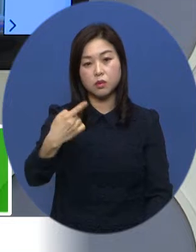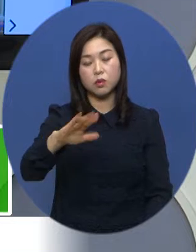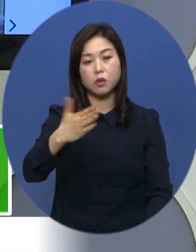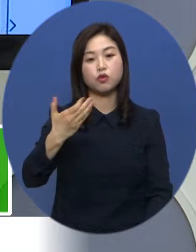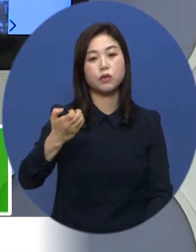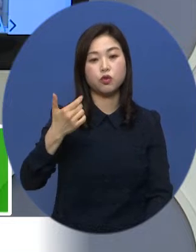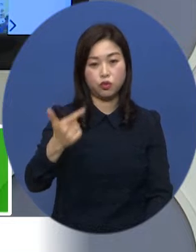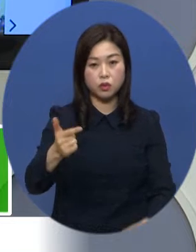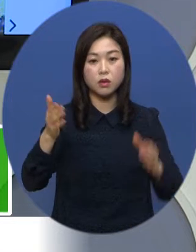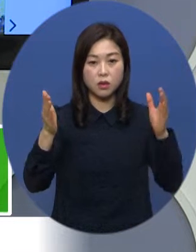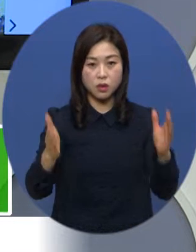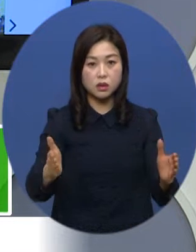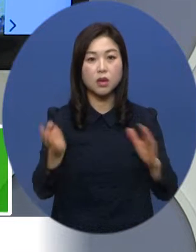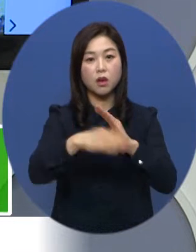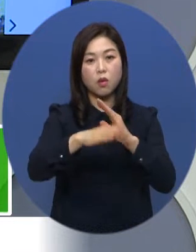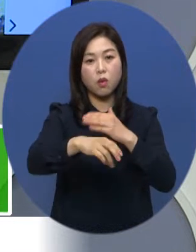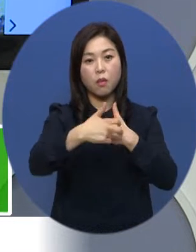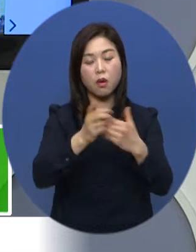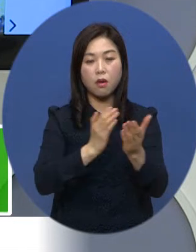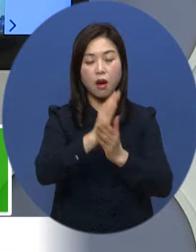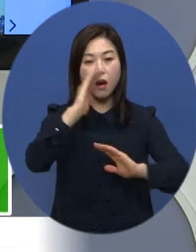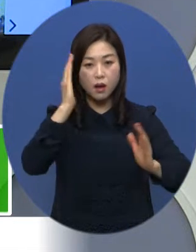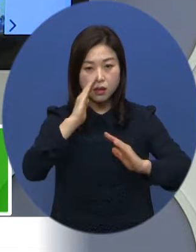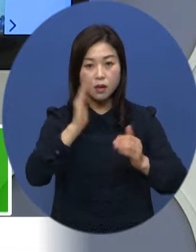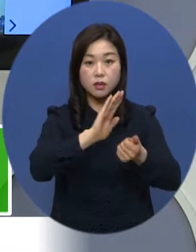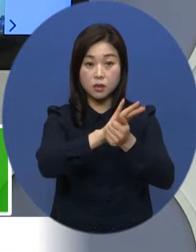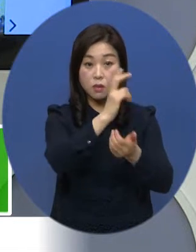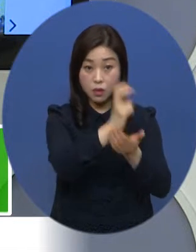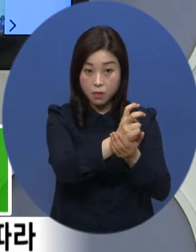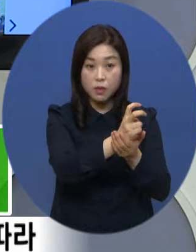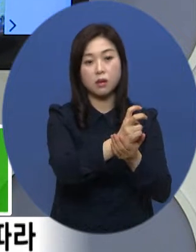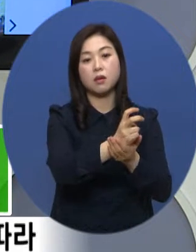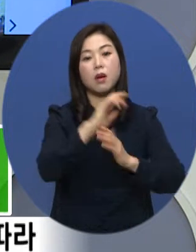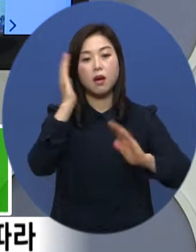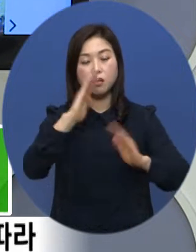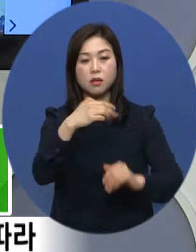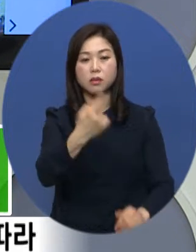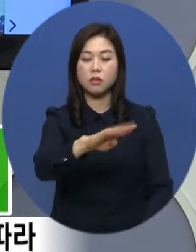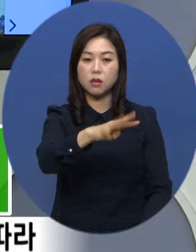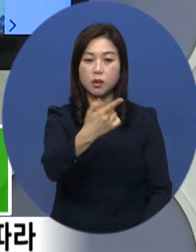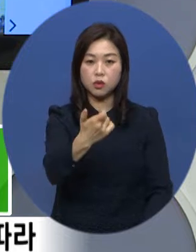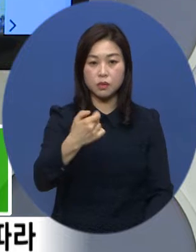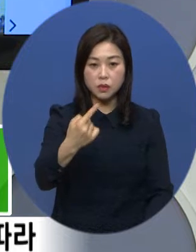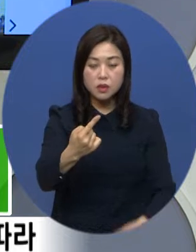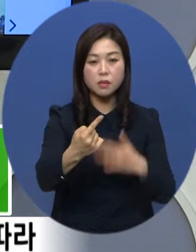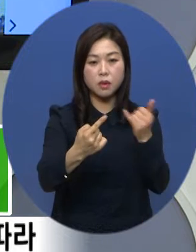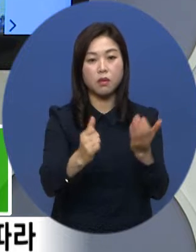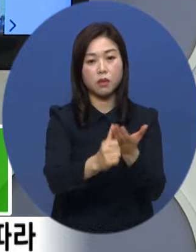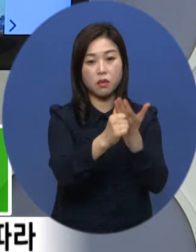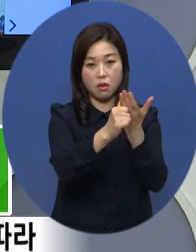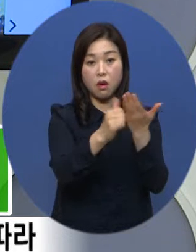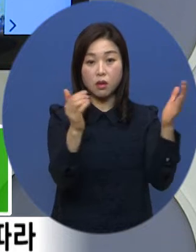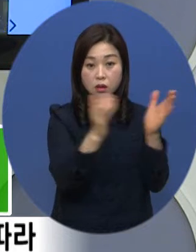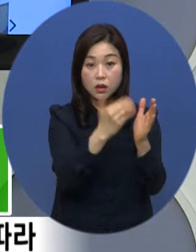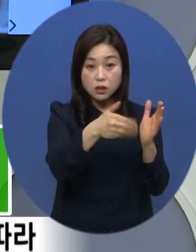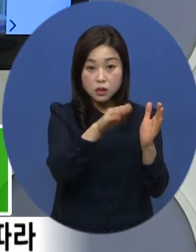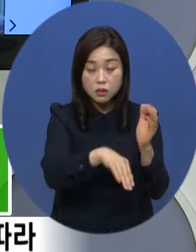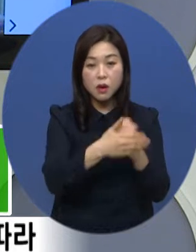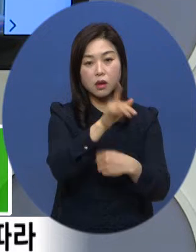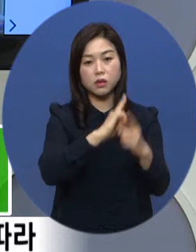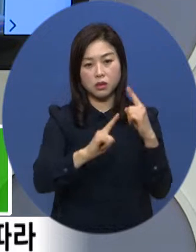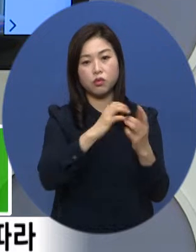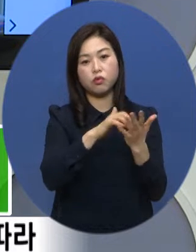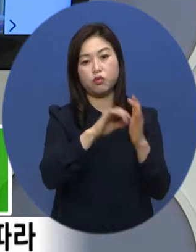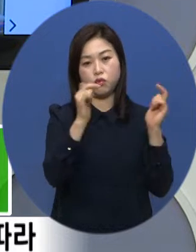1996년까지 공중보건 장학 제도를 통해 저항 쌩 1,461 명 을 양성 햇지만 지원 절